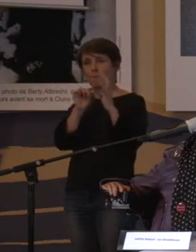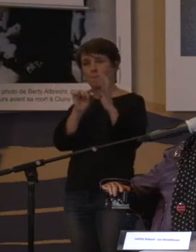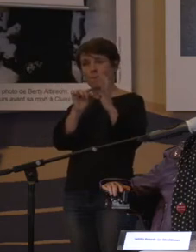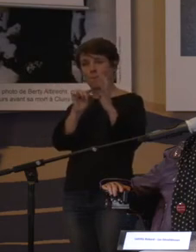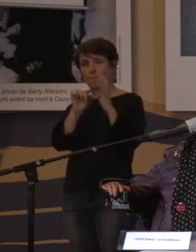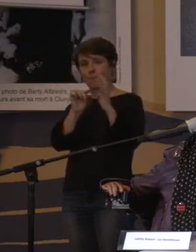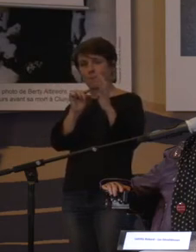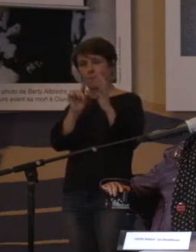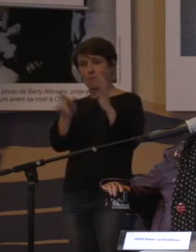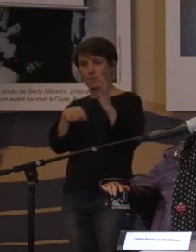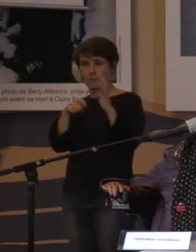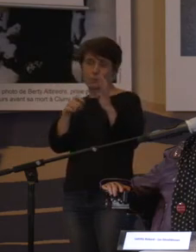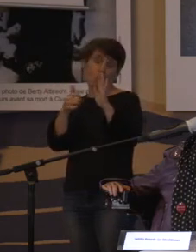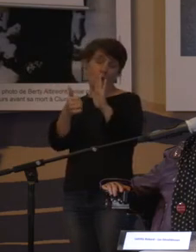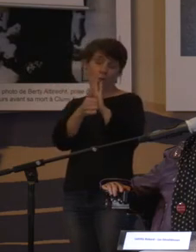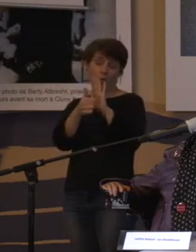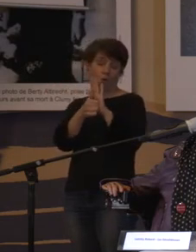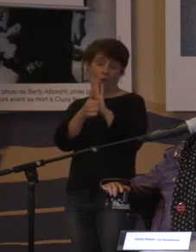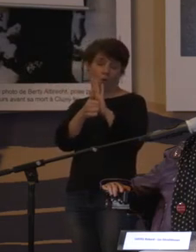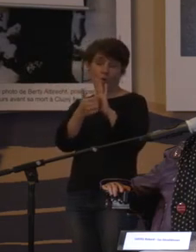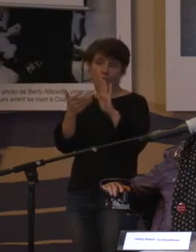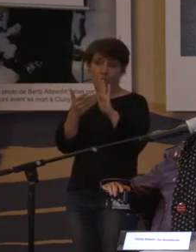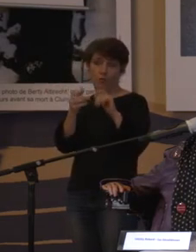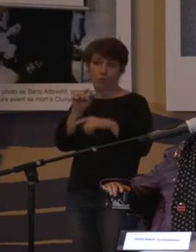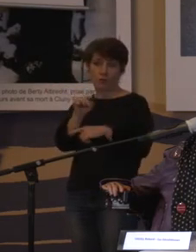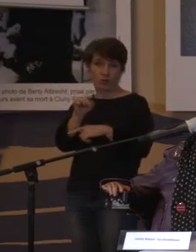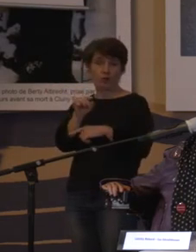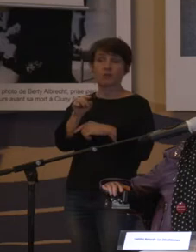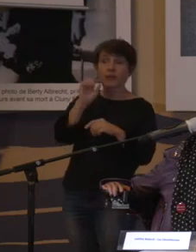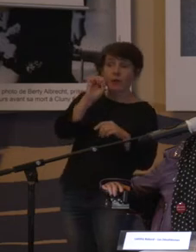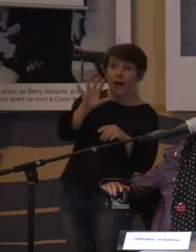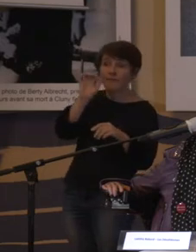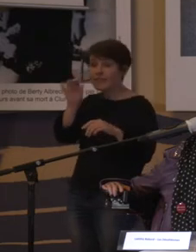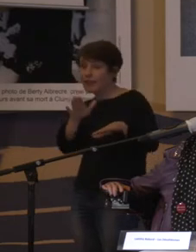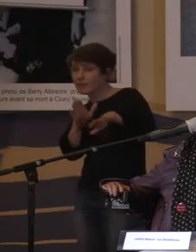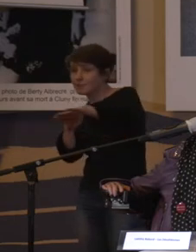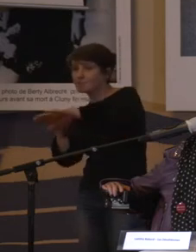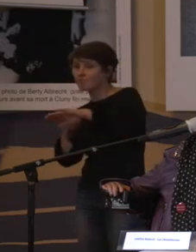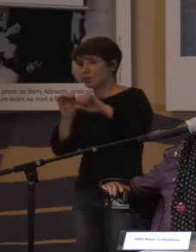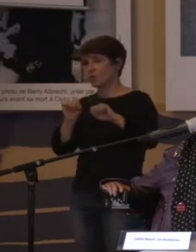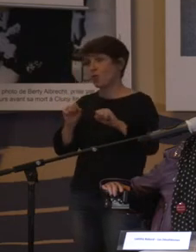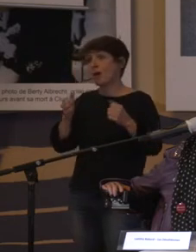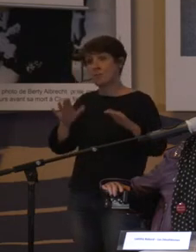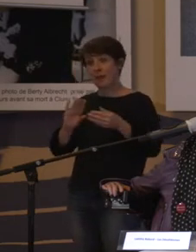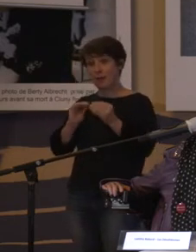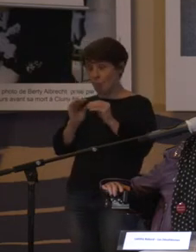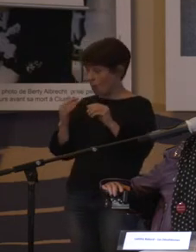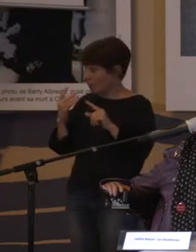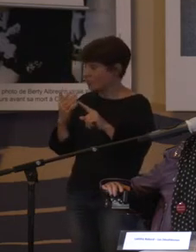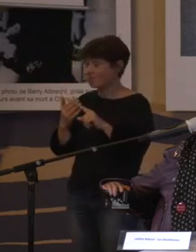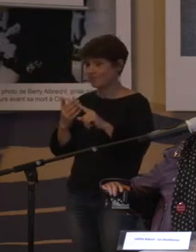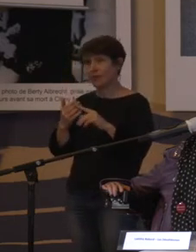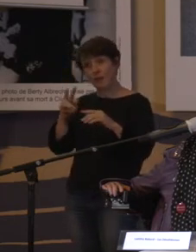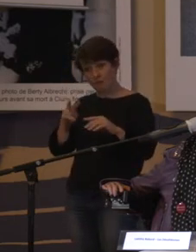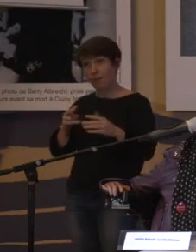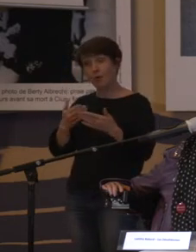qui est chargée, en qualité d'institution nationale des droits de l'homme, d'émettre des avis. Le problème, c'est que, et ça a été quelque chose d'extrêmement